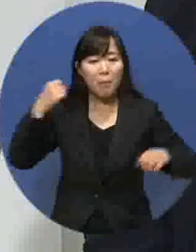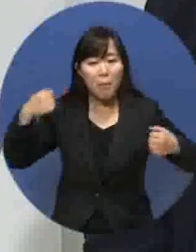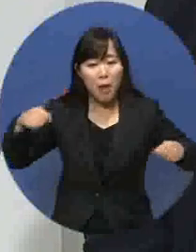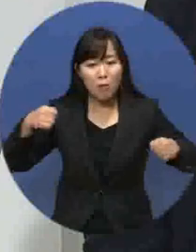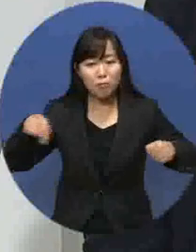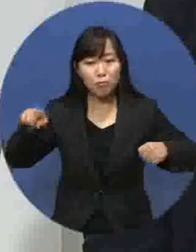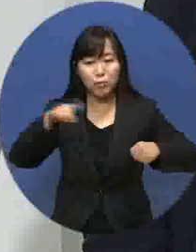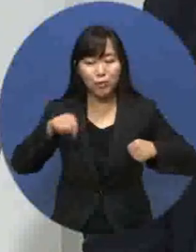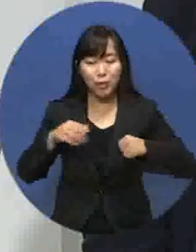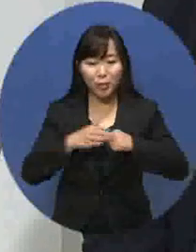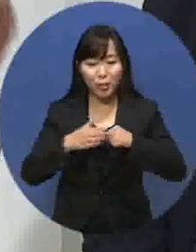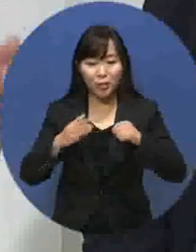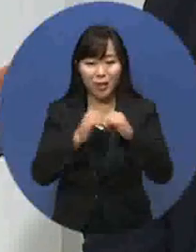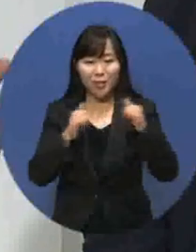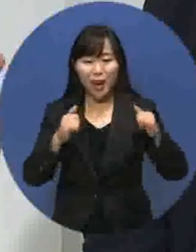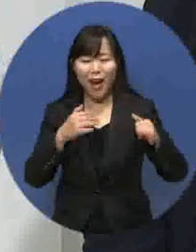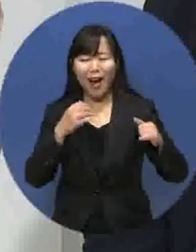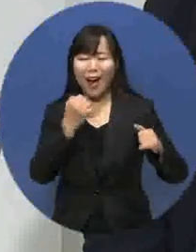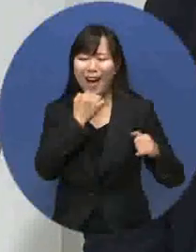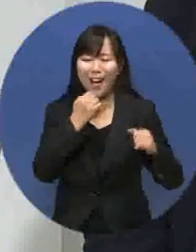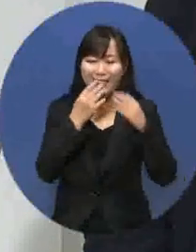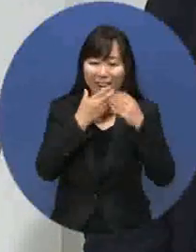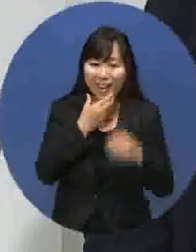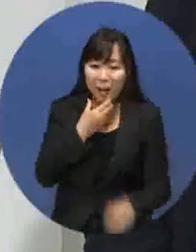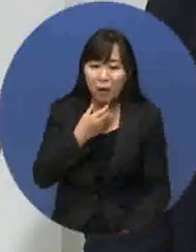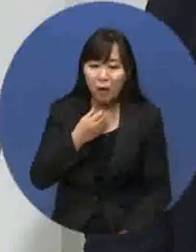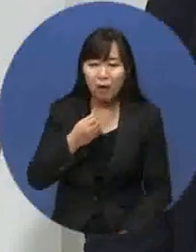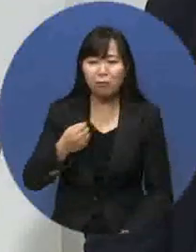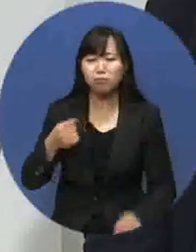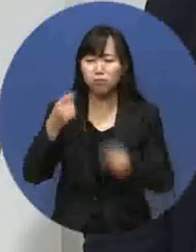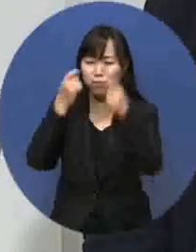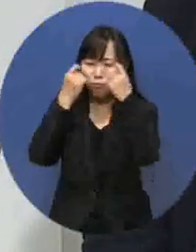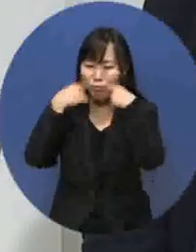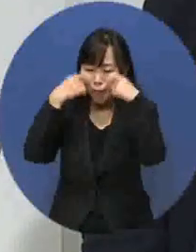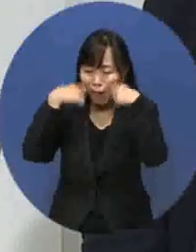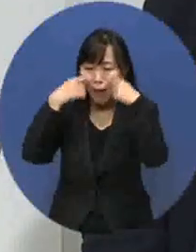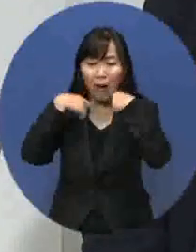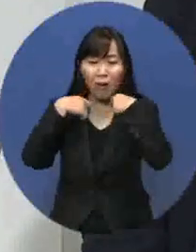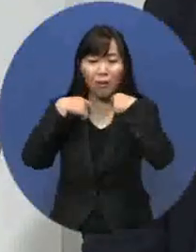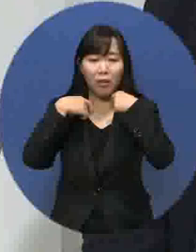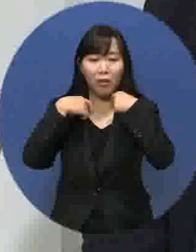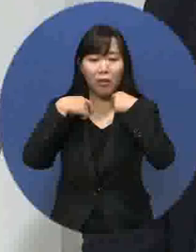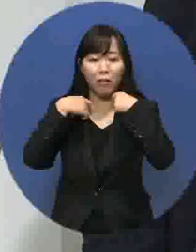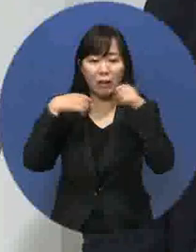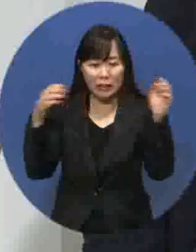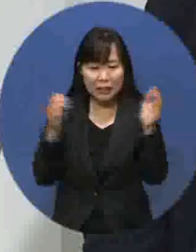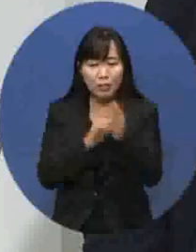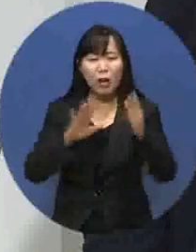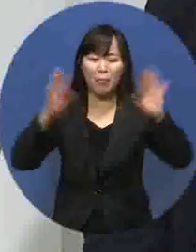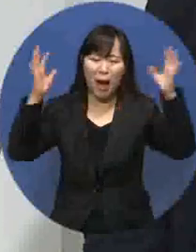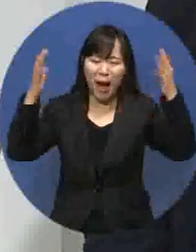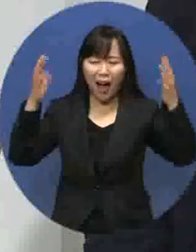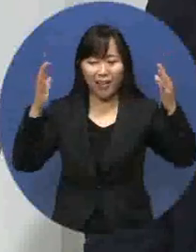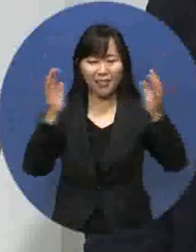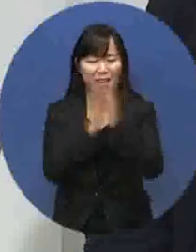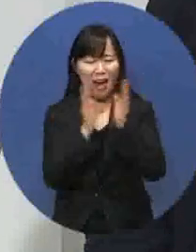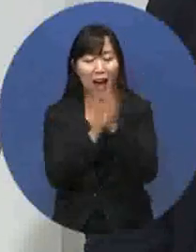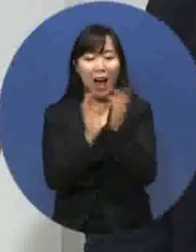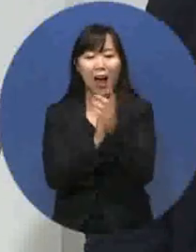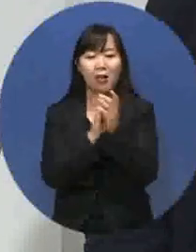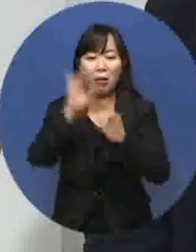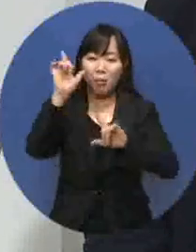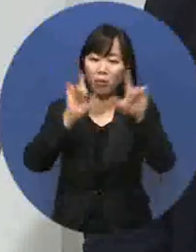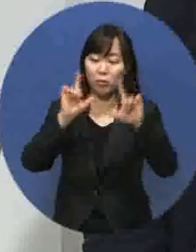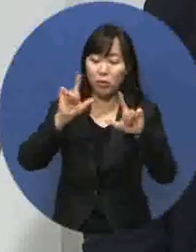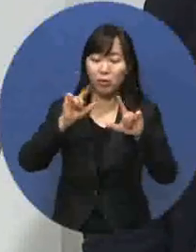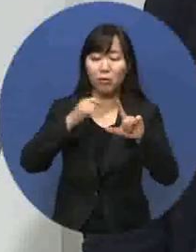의해서 사람들이 막 행복해했다가 또 같이 막 그것 때문에 울고 막 또 막 끝날 때는 막 박수 치고 막 이런 모습을